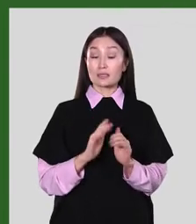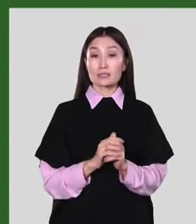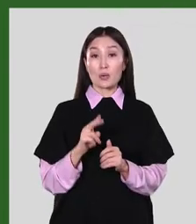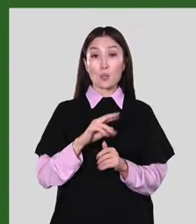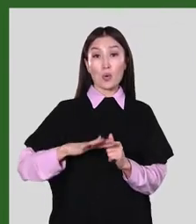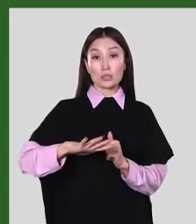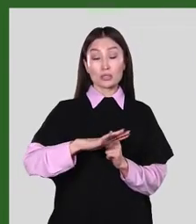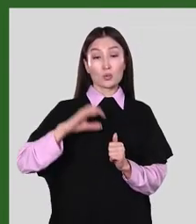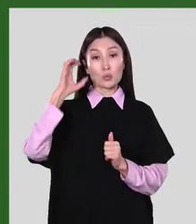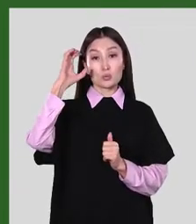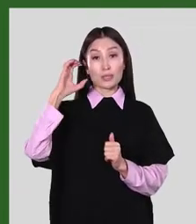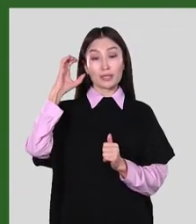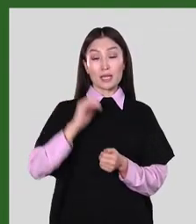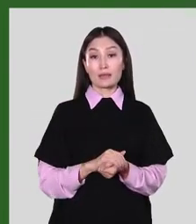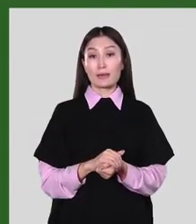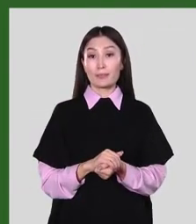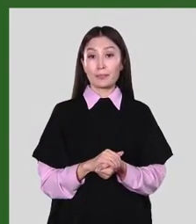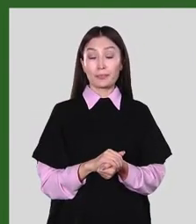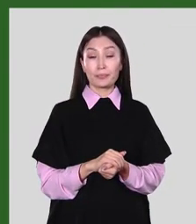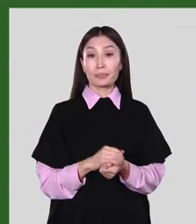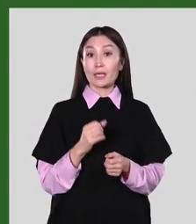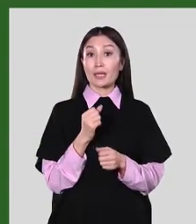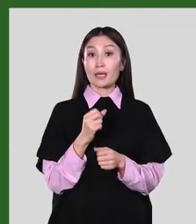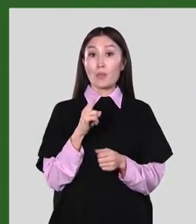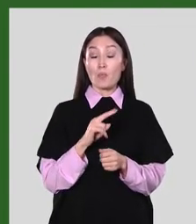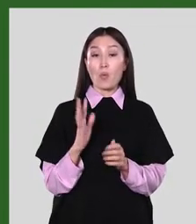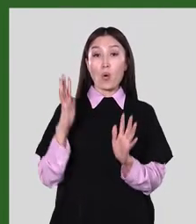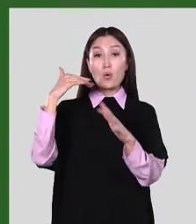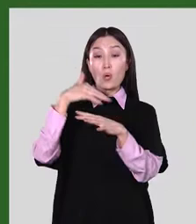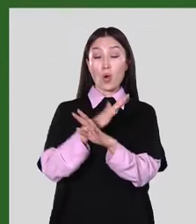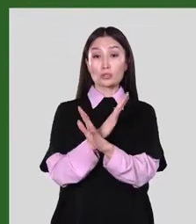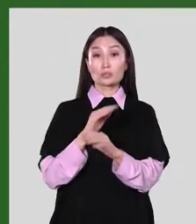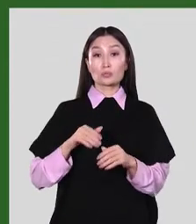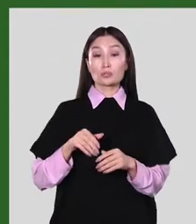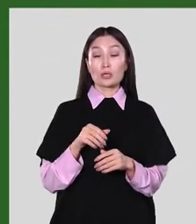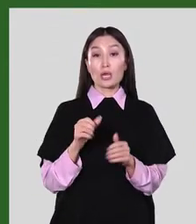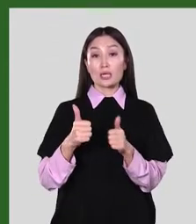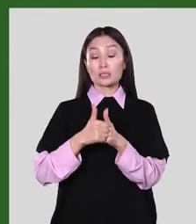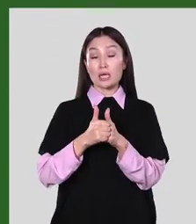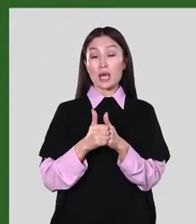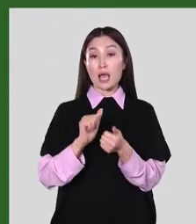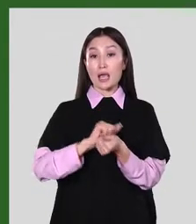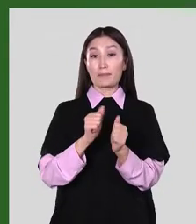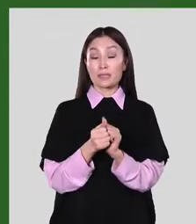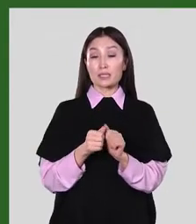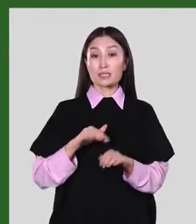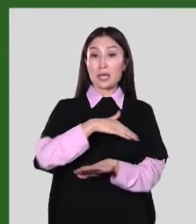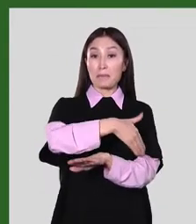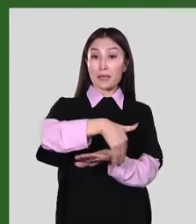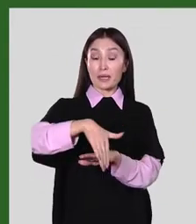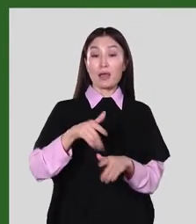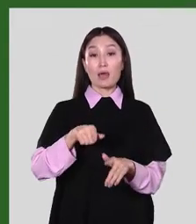по территории узбекистана несясь по горным ущельям и омывая каменистые берега она